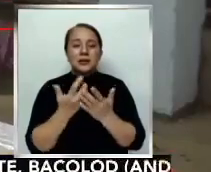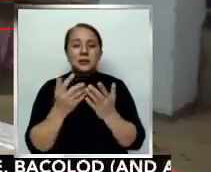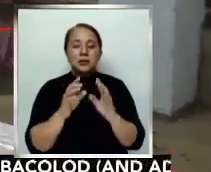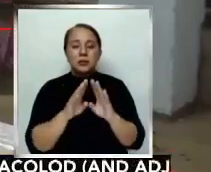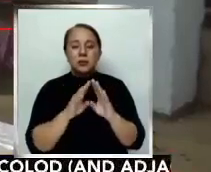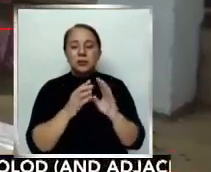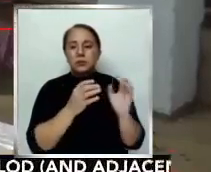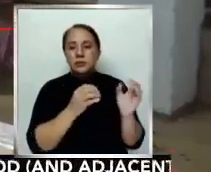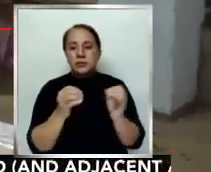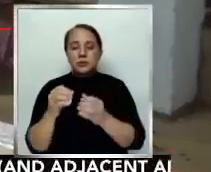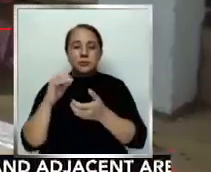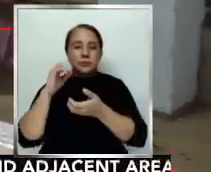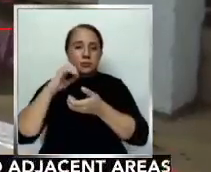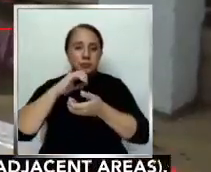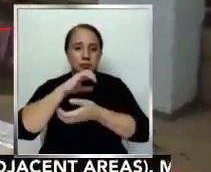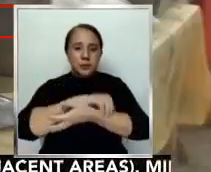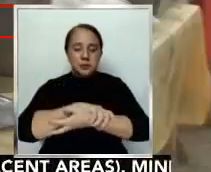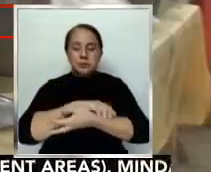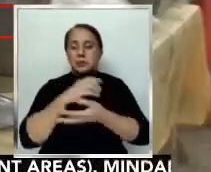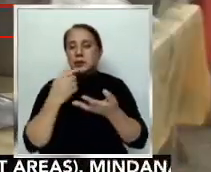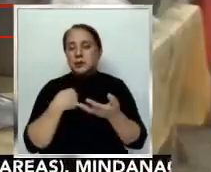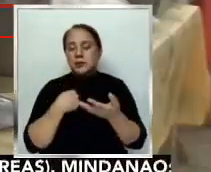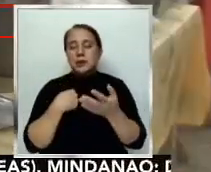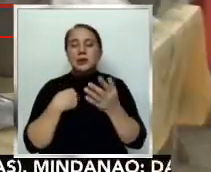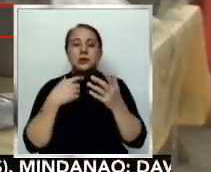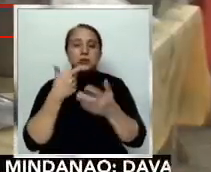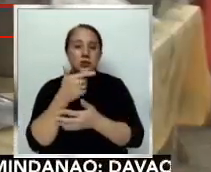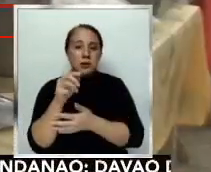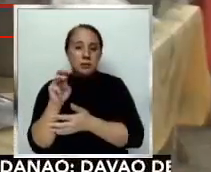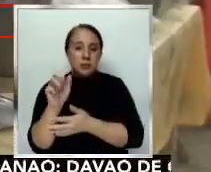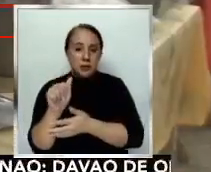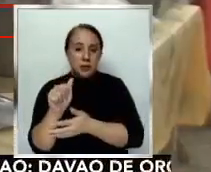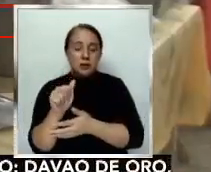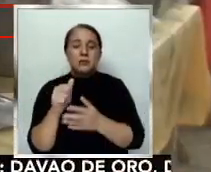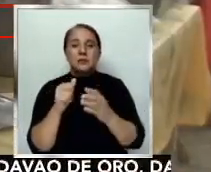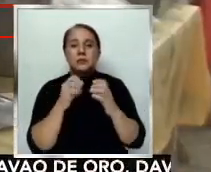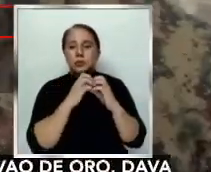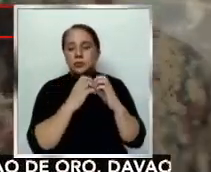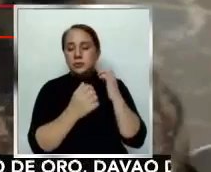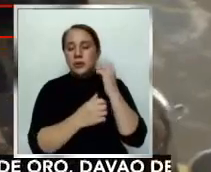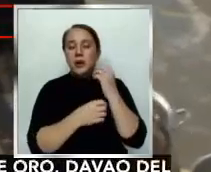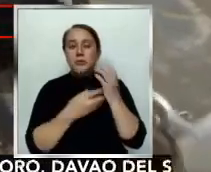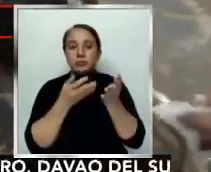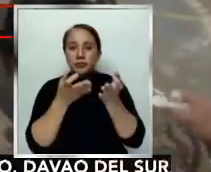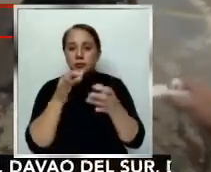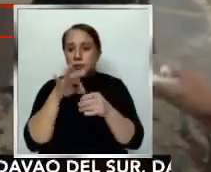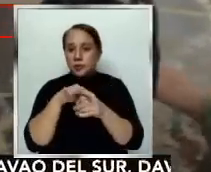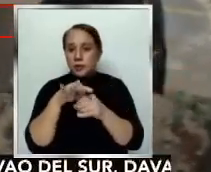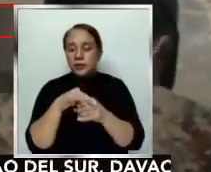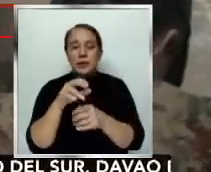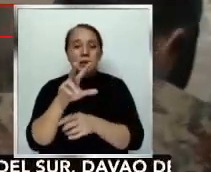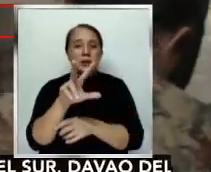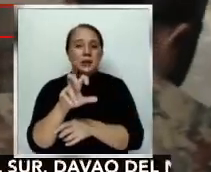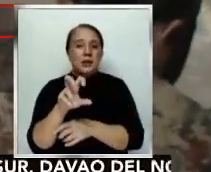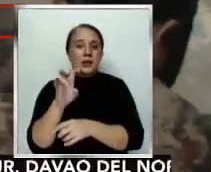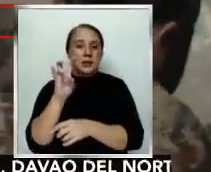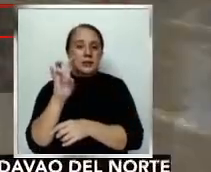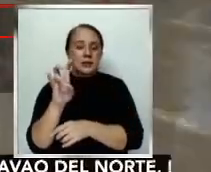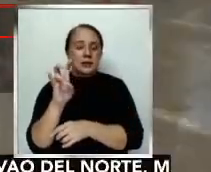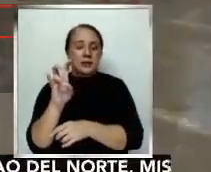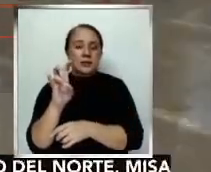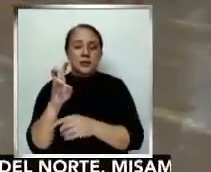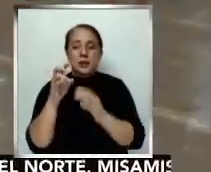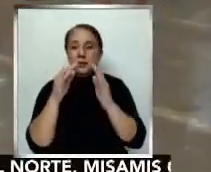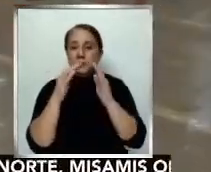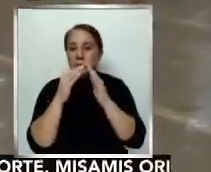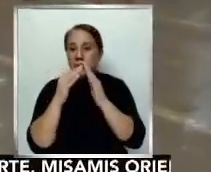Bayanihan ng GMA Kapuso Foundation, nagsagawa tayo ng feeding program sa 370 households sa